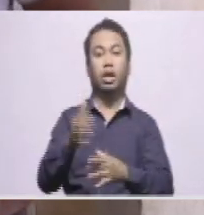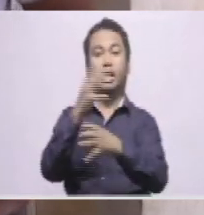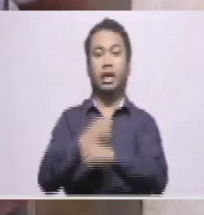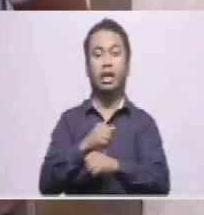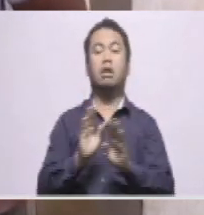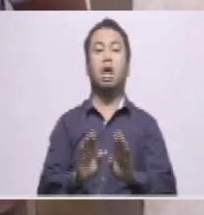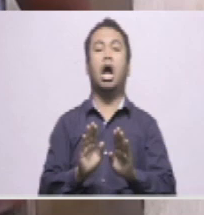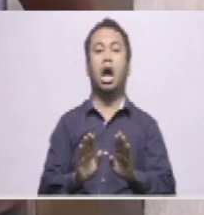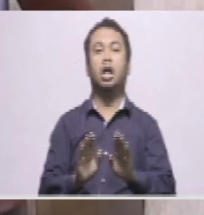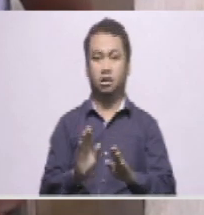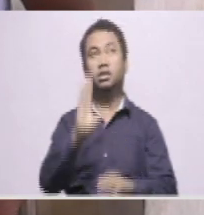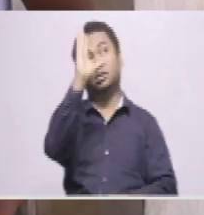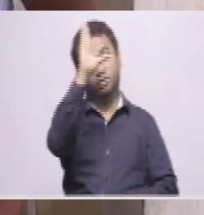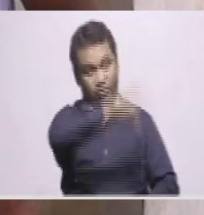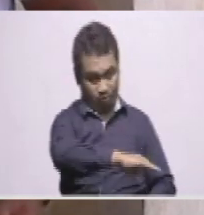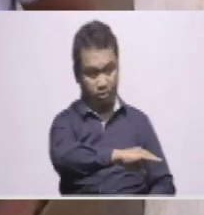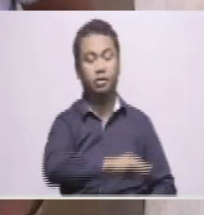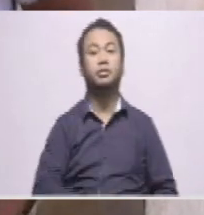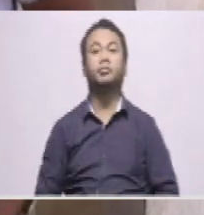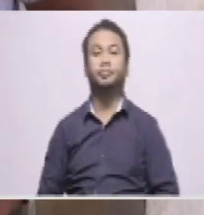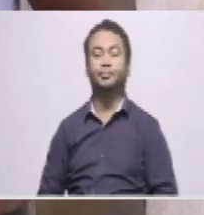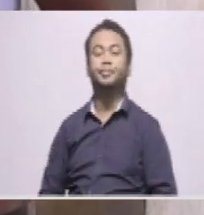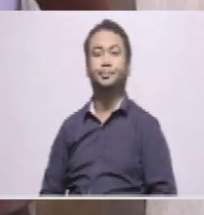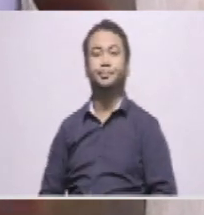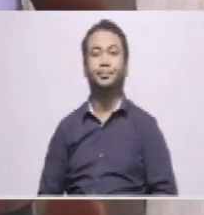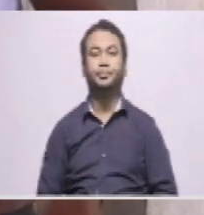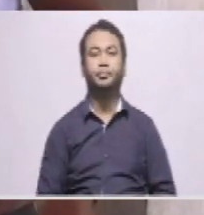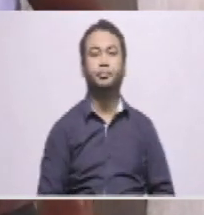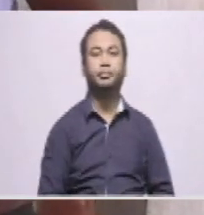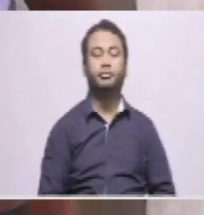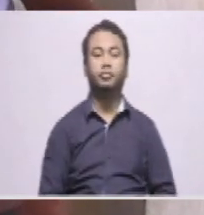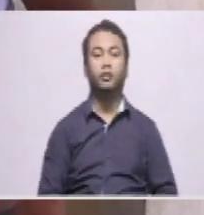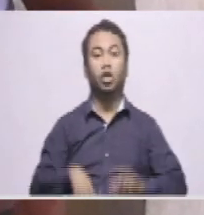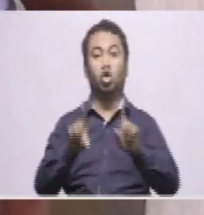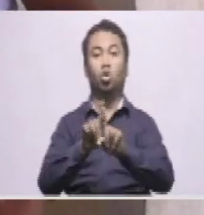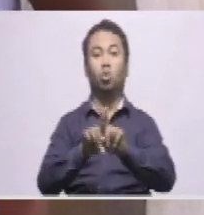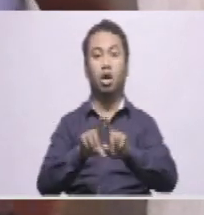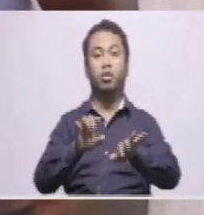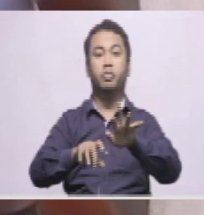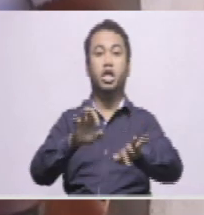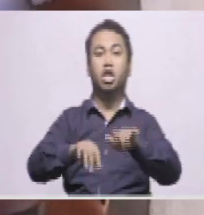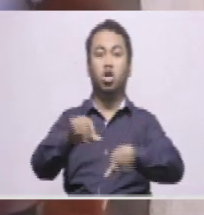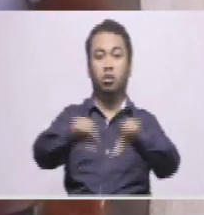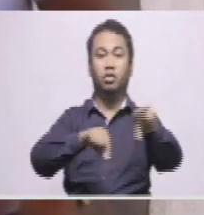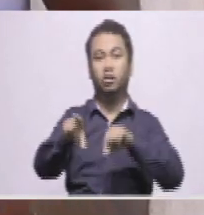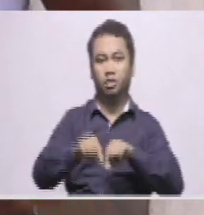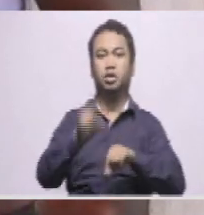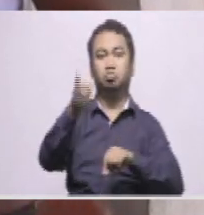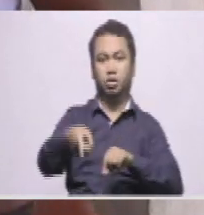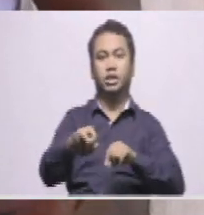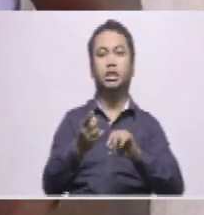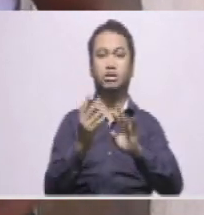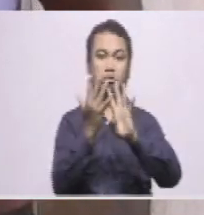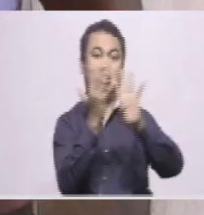ireo mpifidy ireo amin'ny tolakandro. Raha zoina koa dia somary maromaro ireo bureau fantatsabato efa misy filaharany ihany koa